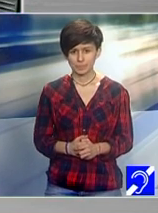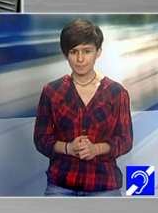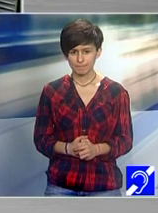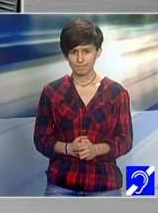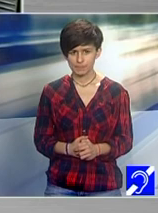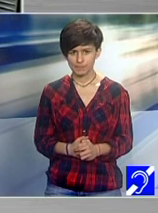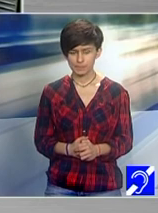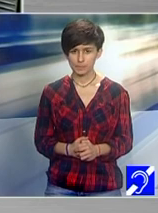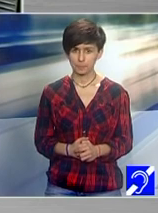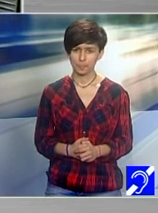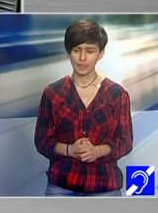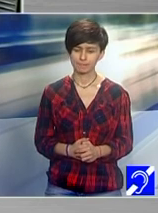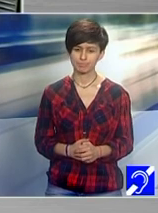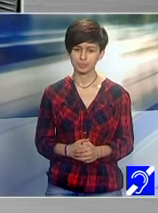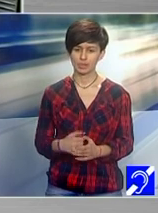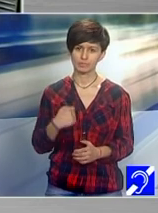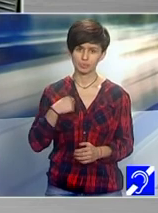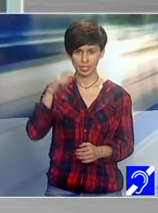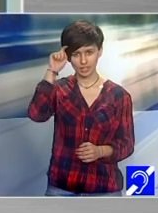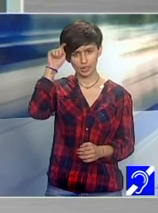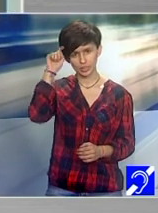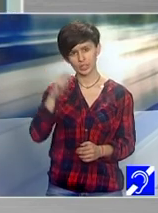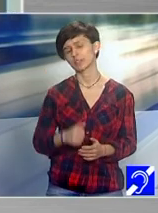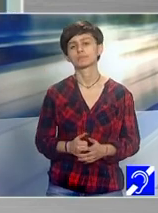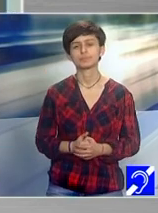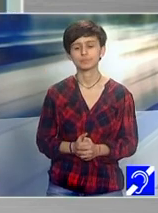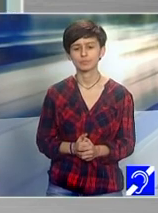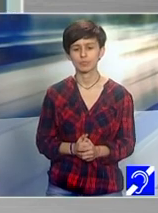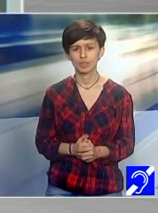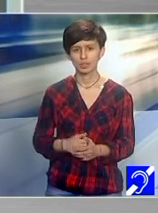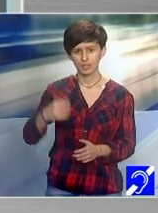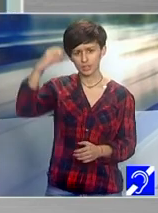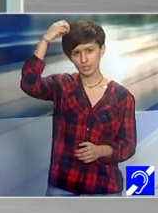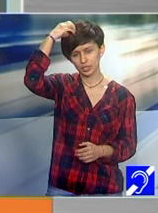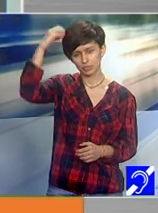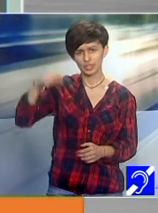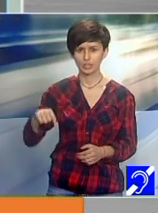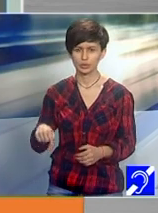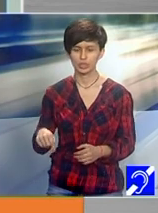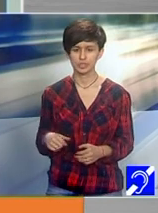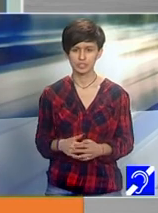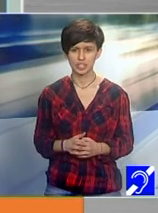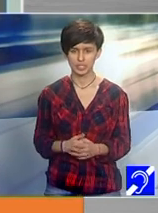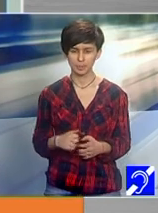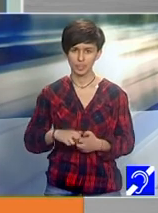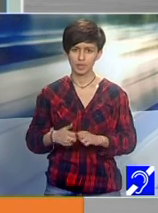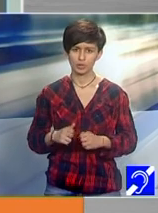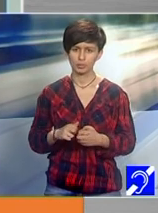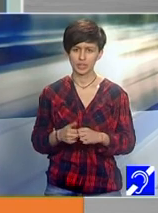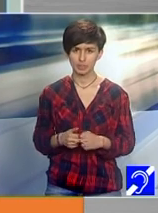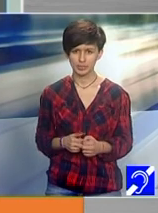s-a pus punctul pe ei aici, din punctul meu de vedere, cu guvernul acesta tehnocrat, problema care trebuie